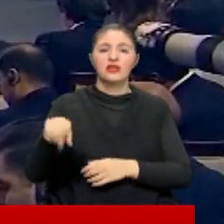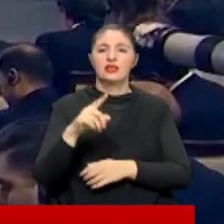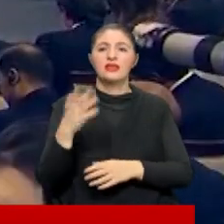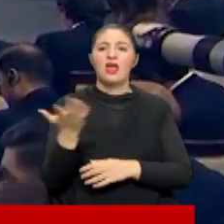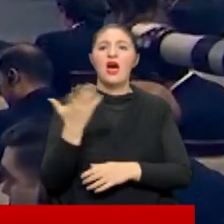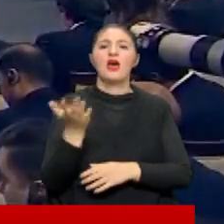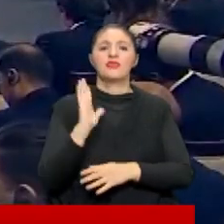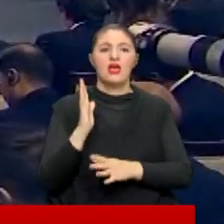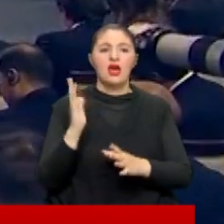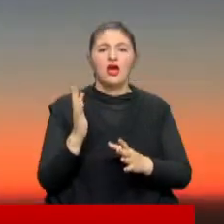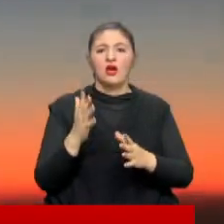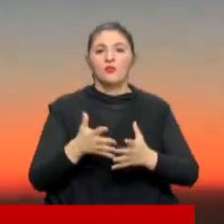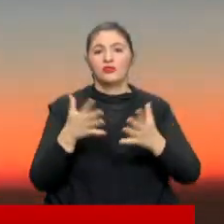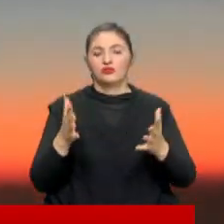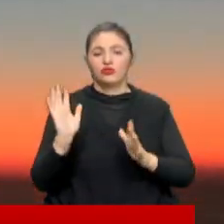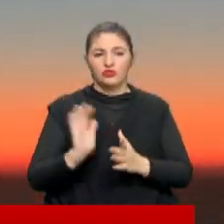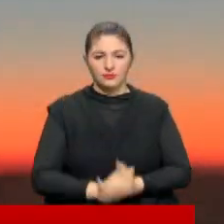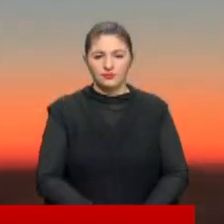daha da perçinleme